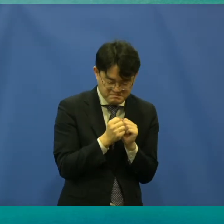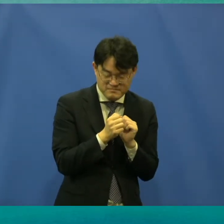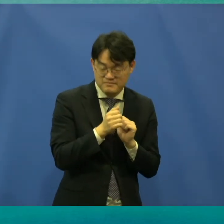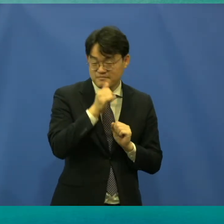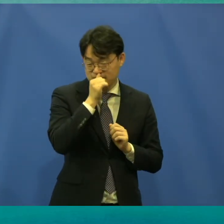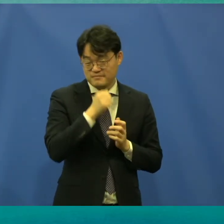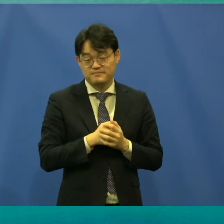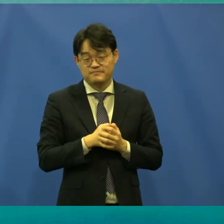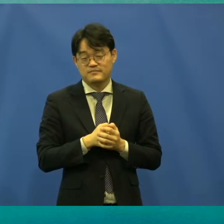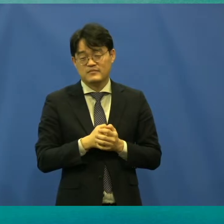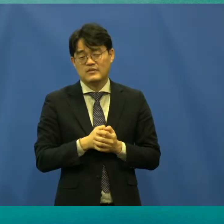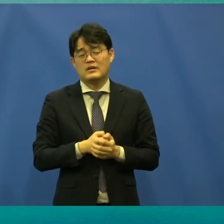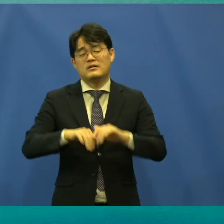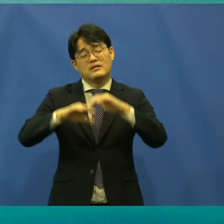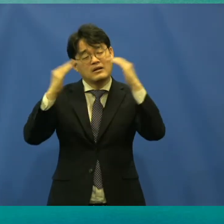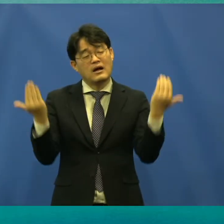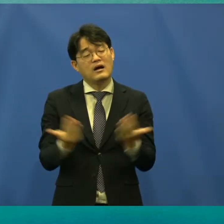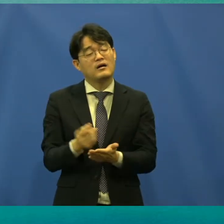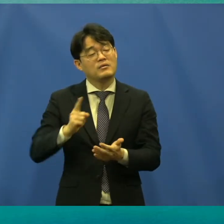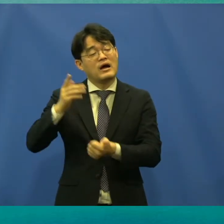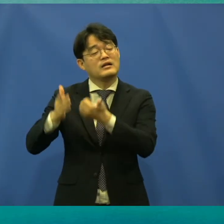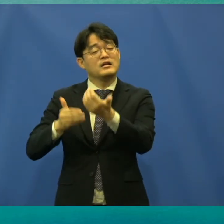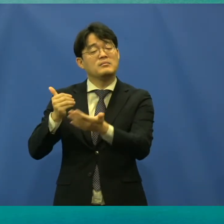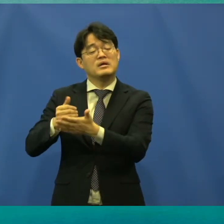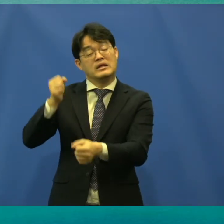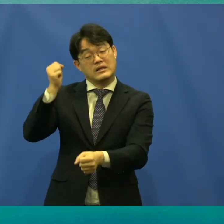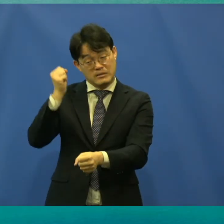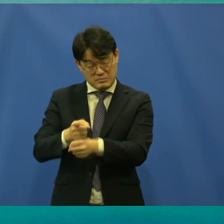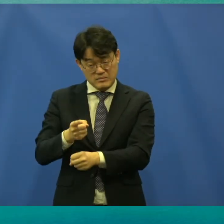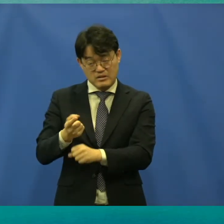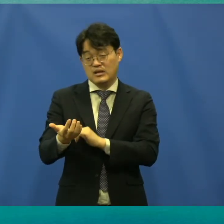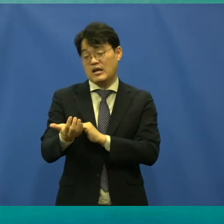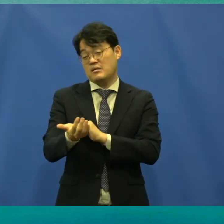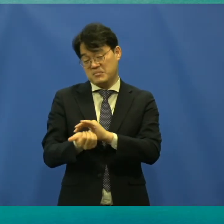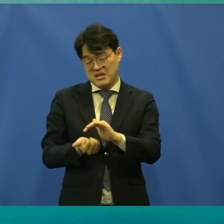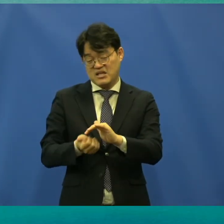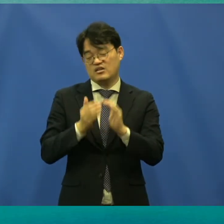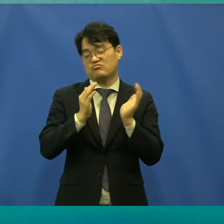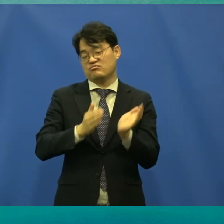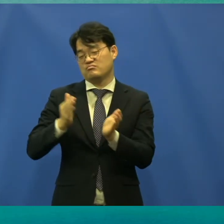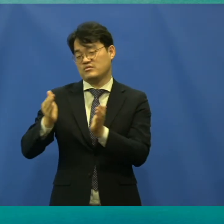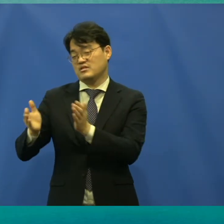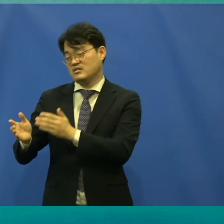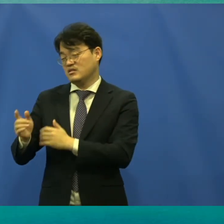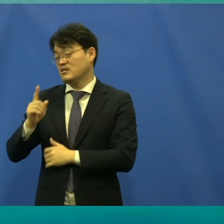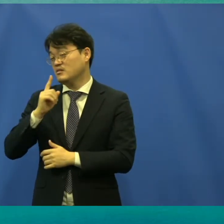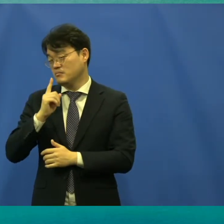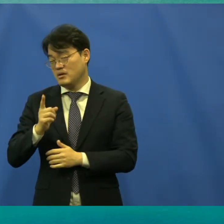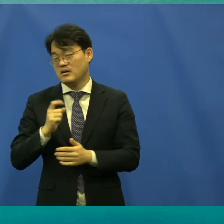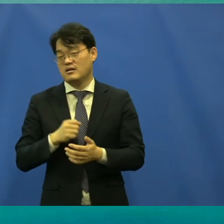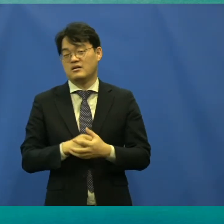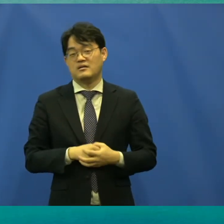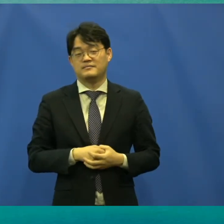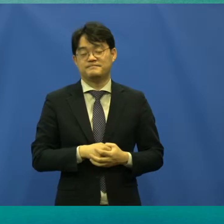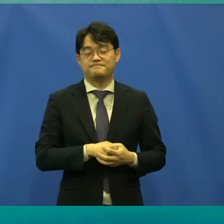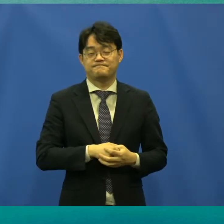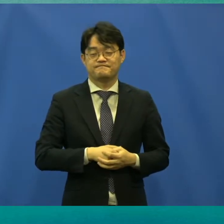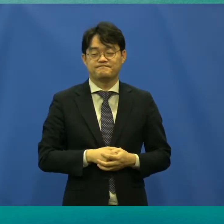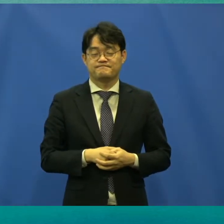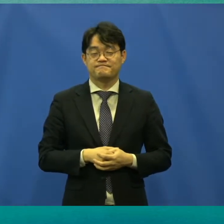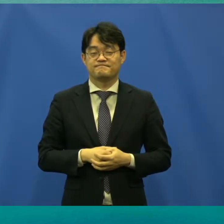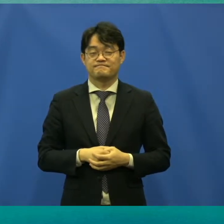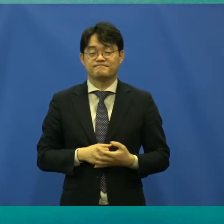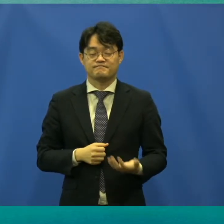하나님의 어떤 것이든 도구로 사용하실 수가 있습니다. 바닷속 물고기들도 얼마든지 동원하실 수 있습니다. 엘리야가 그리 시냇가에 숨어